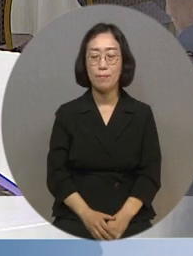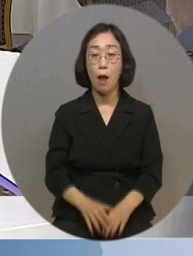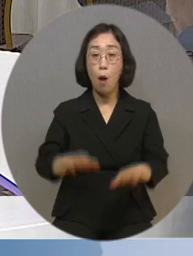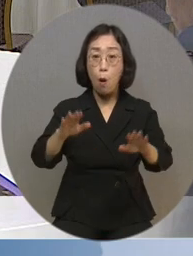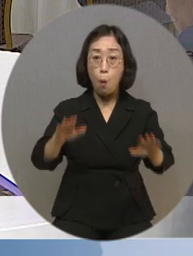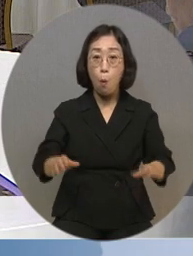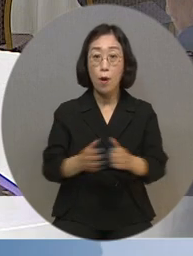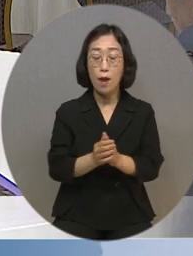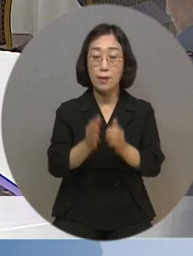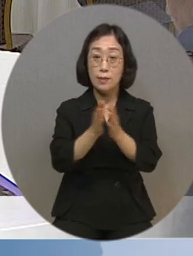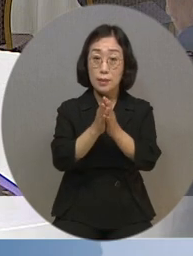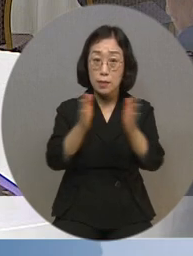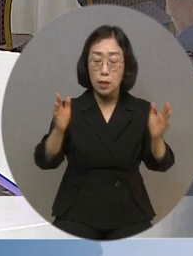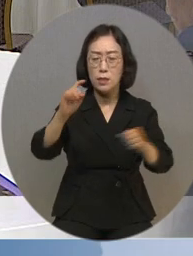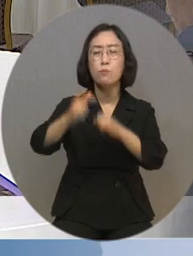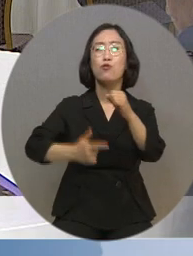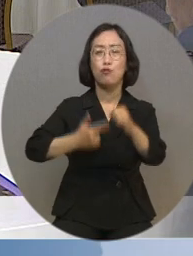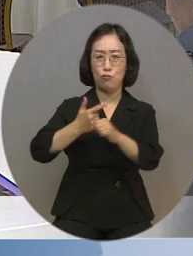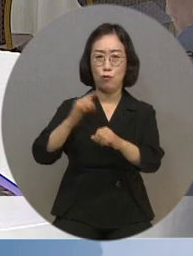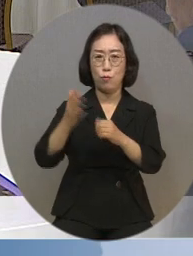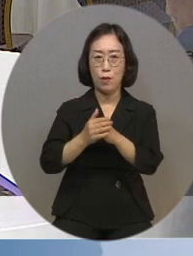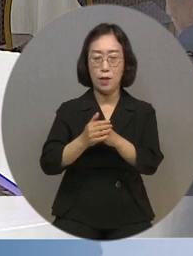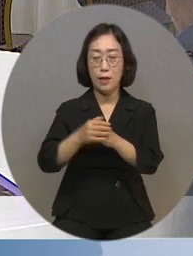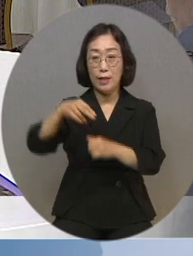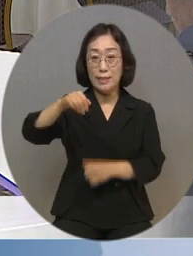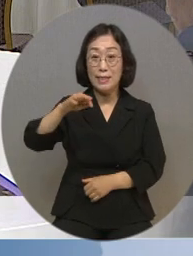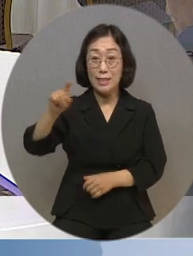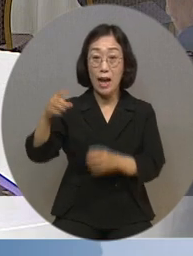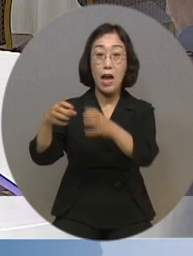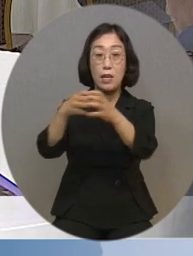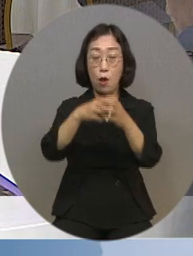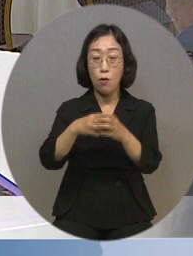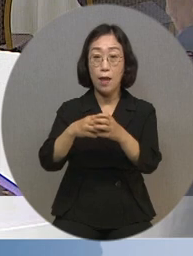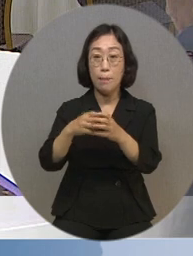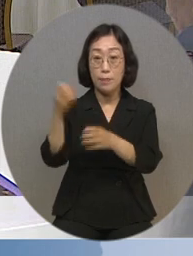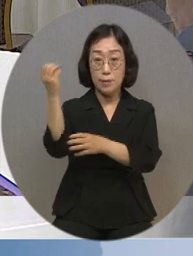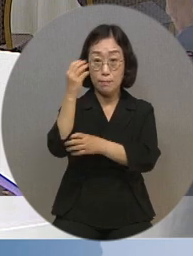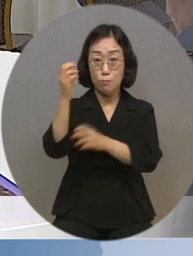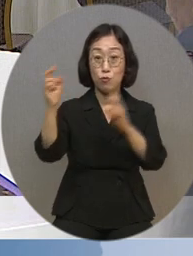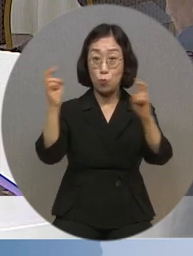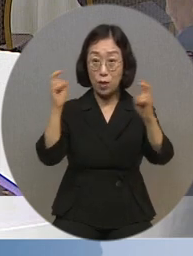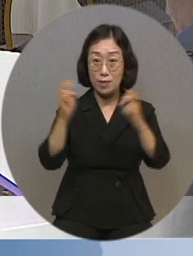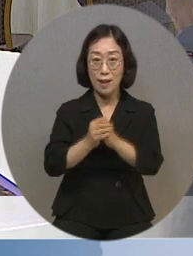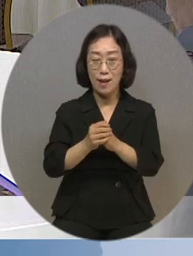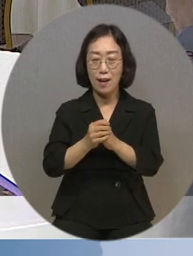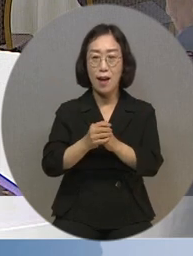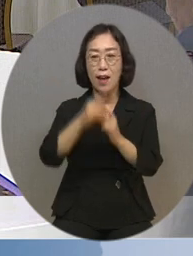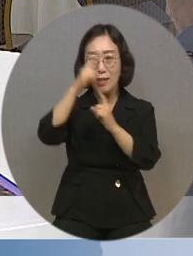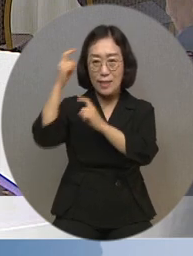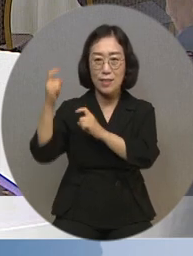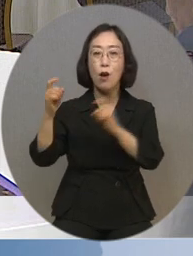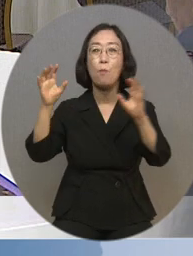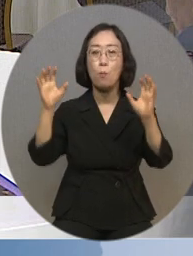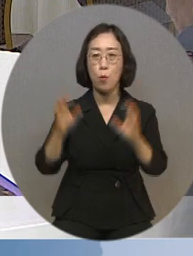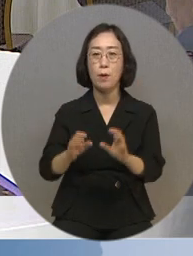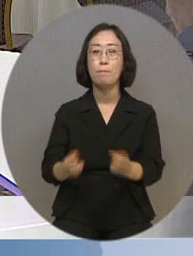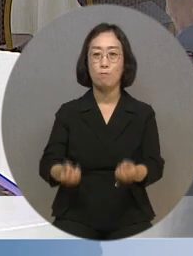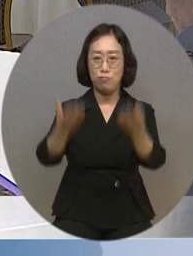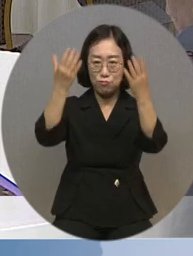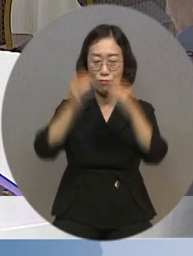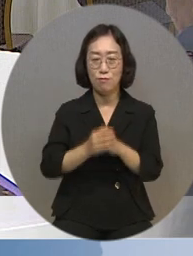올해로 창간 16주년을 맞은 시사연합신문사가 기념행사를 가졌습니다. 제7회